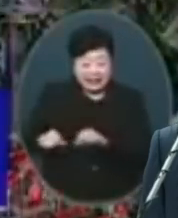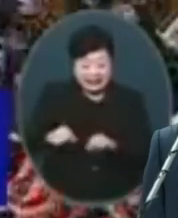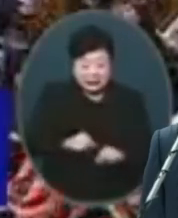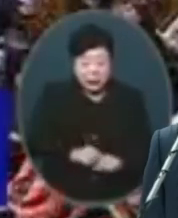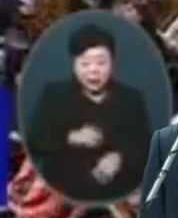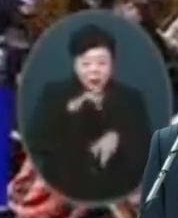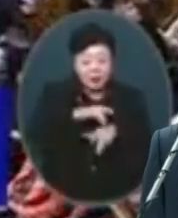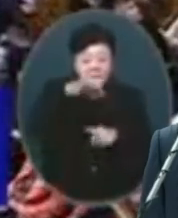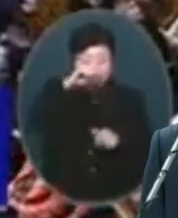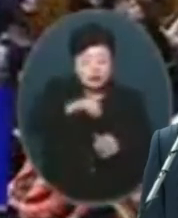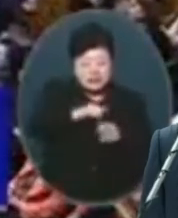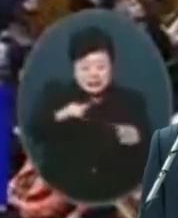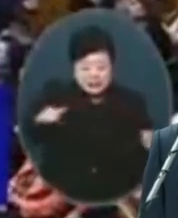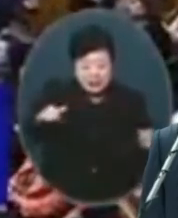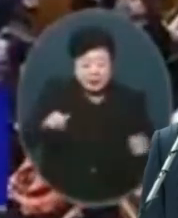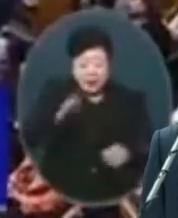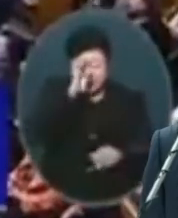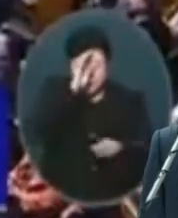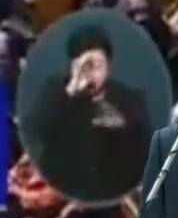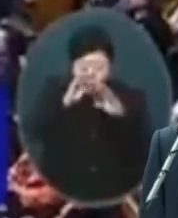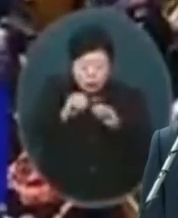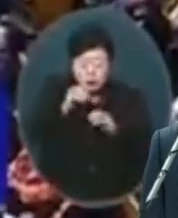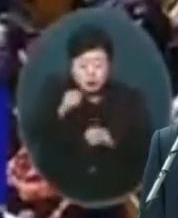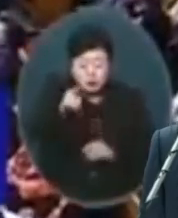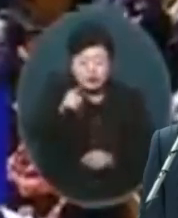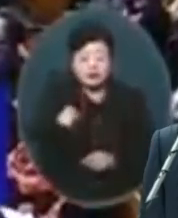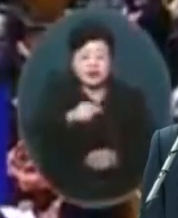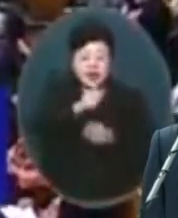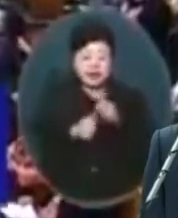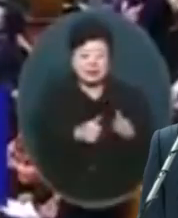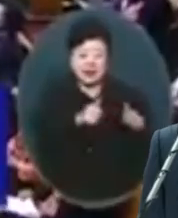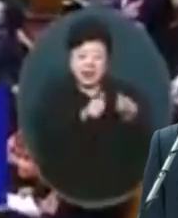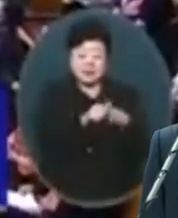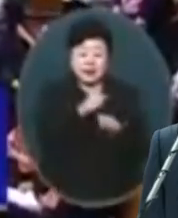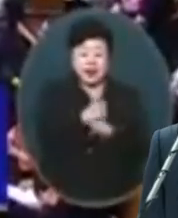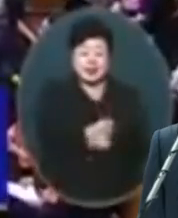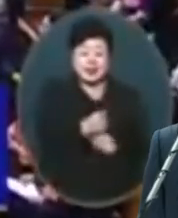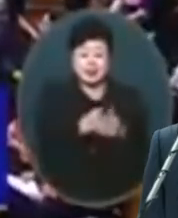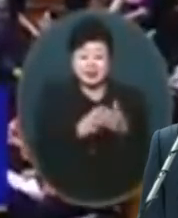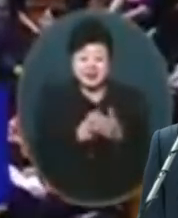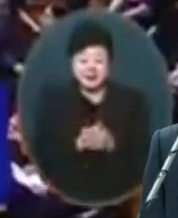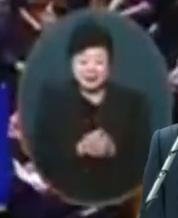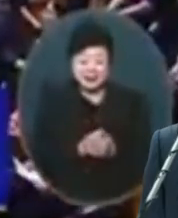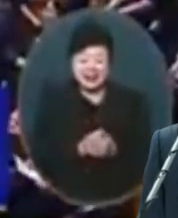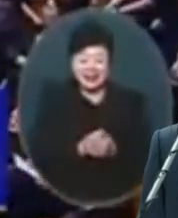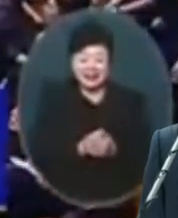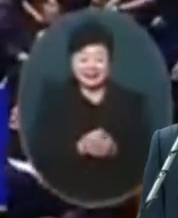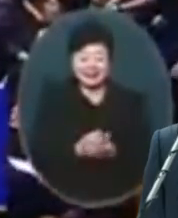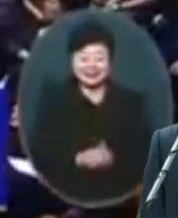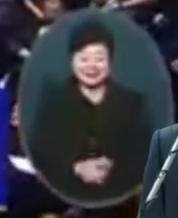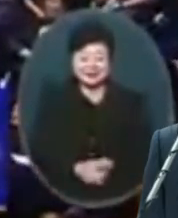행하시고 마귀에게 눌린 모든 사람을 고치셨으니 이는 하나님이 함께 하셨습니다.